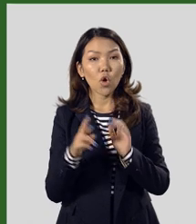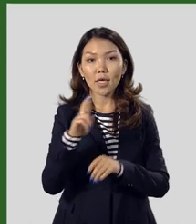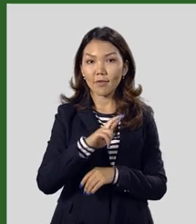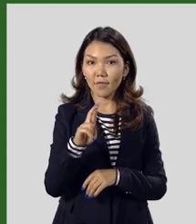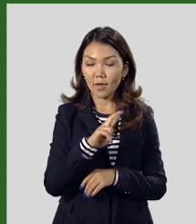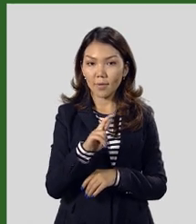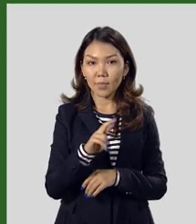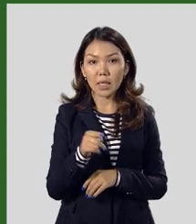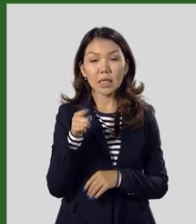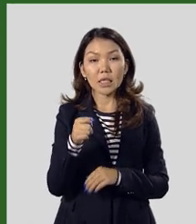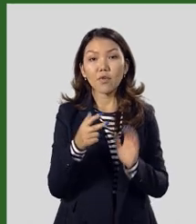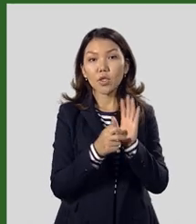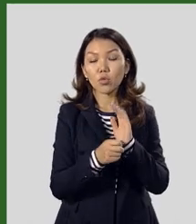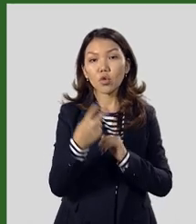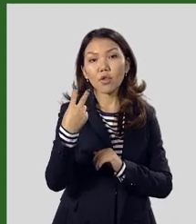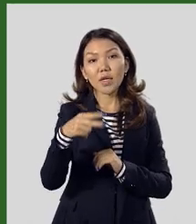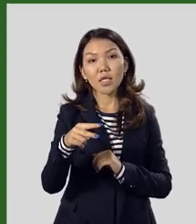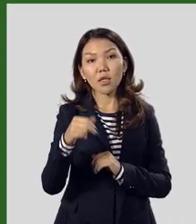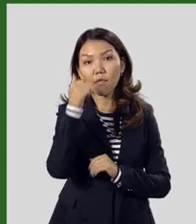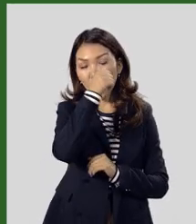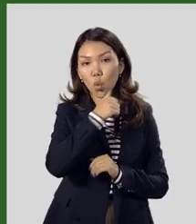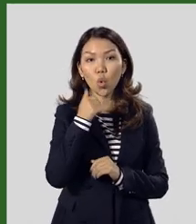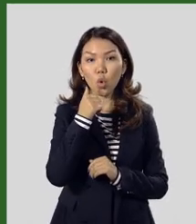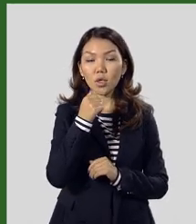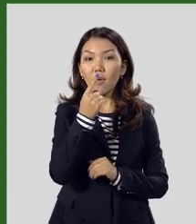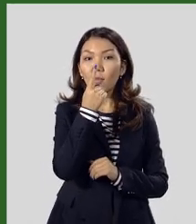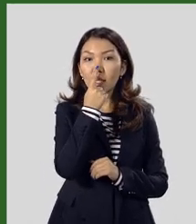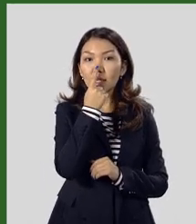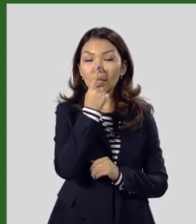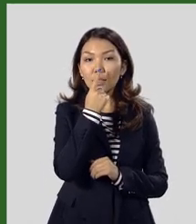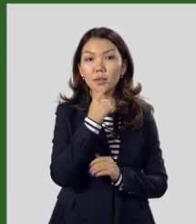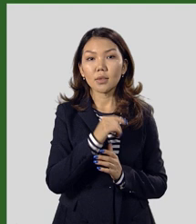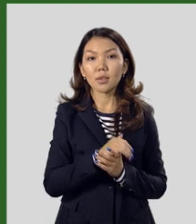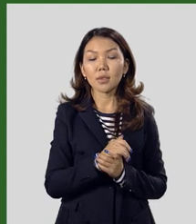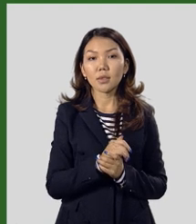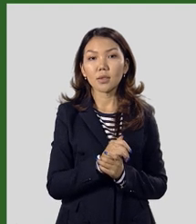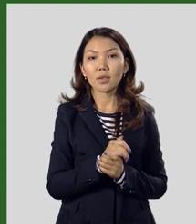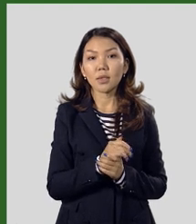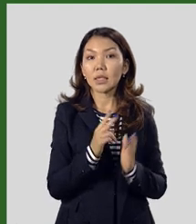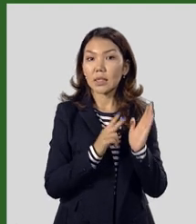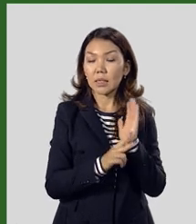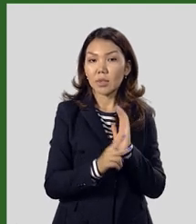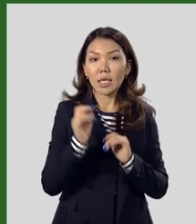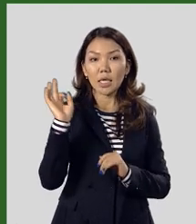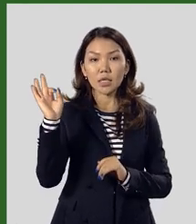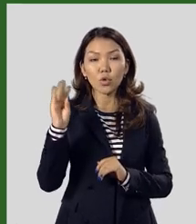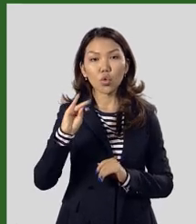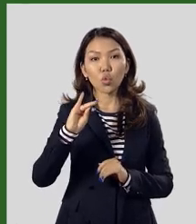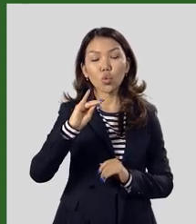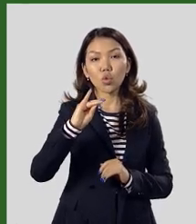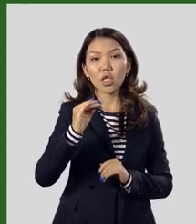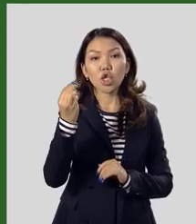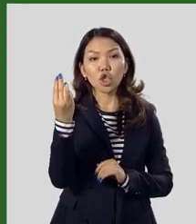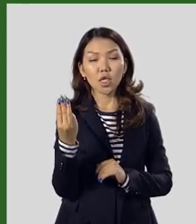28 января 1820 года вблизи 70 градусов южной широты и